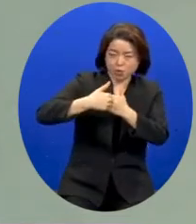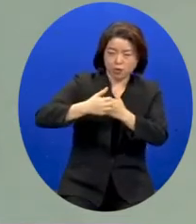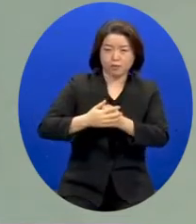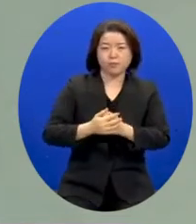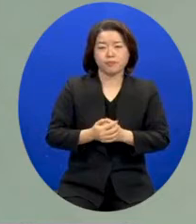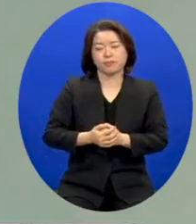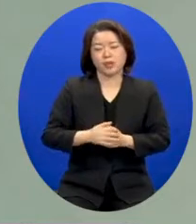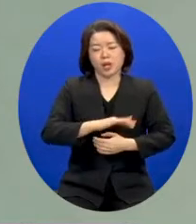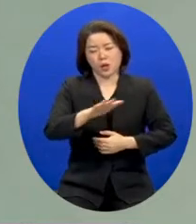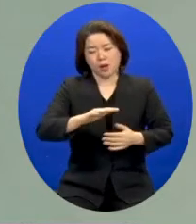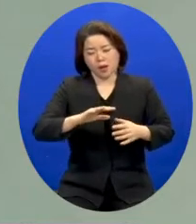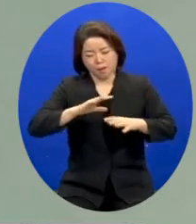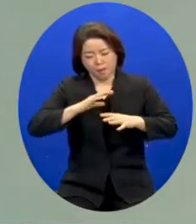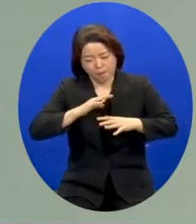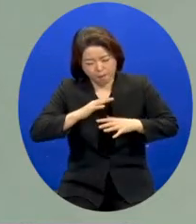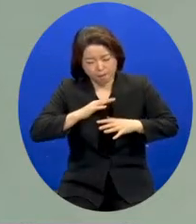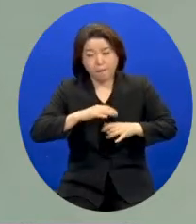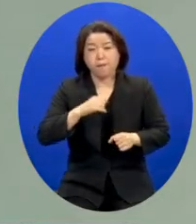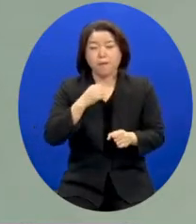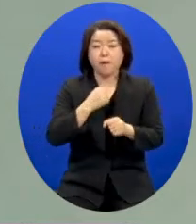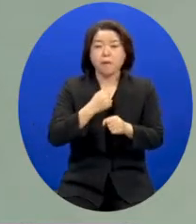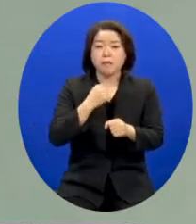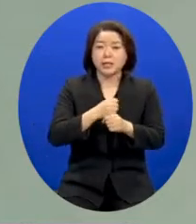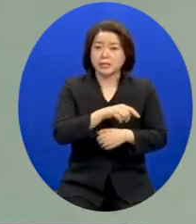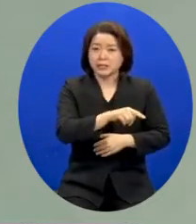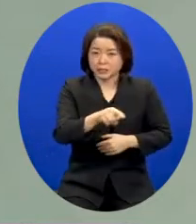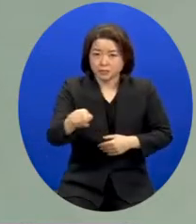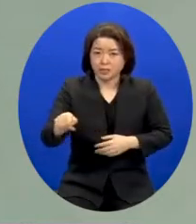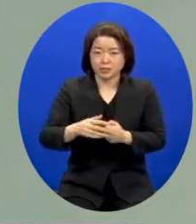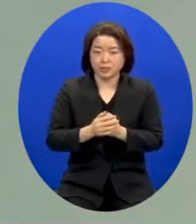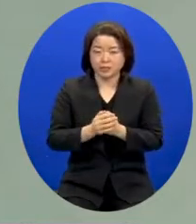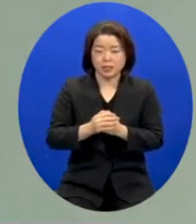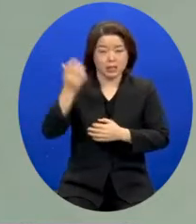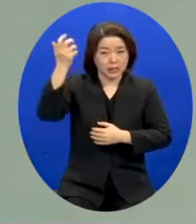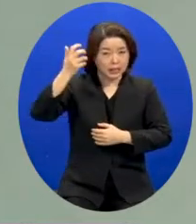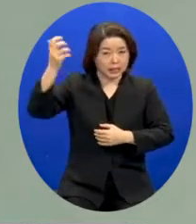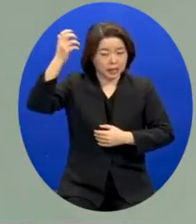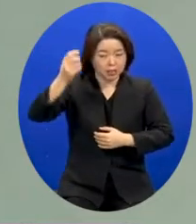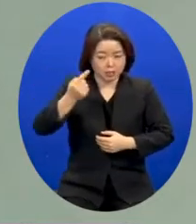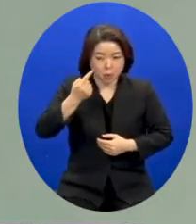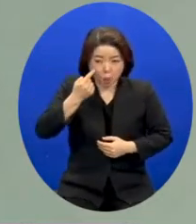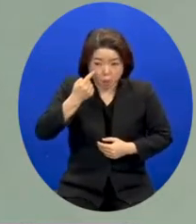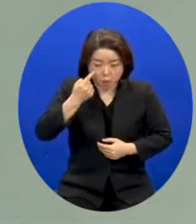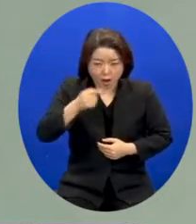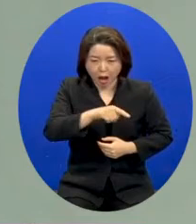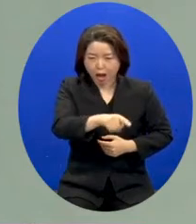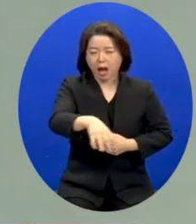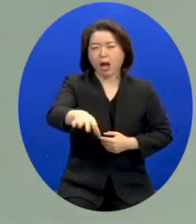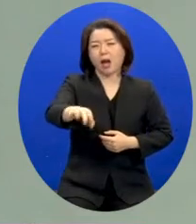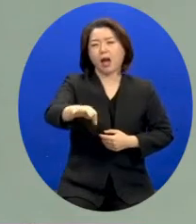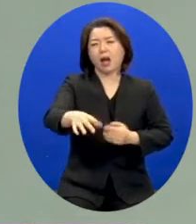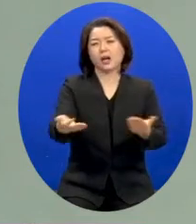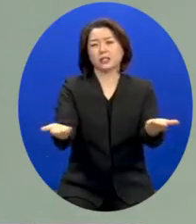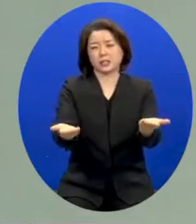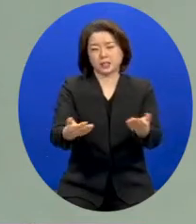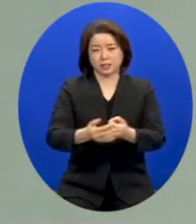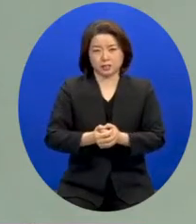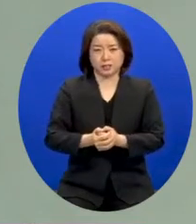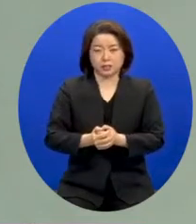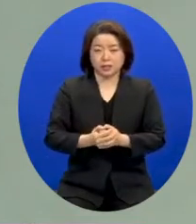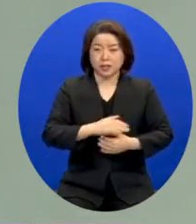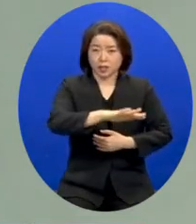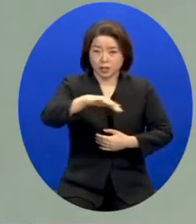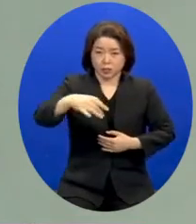우리의 간담을 서늘하게 만드는, 두렵게 만드는 것들이 영적으로는 실제로는 아무것도 아니라는 것입니다.